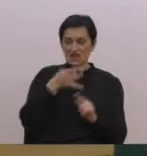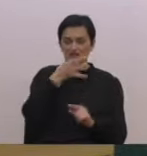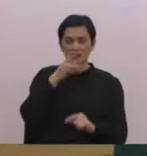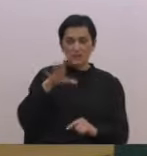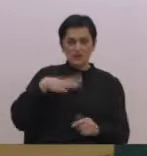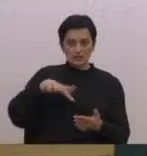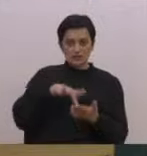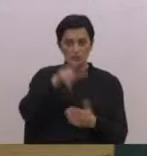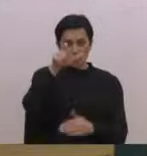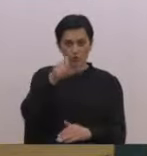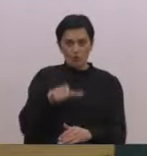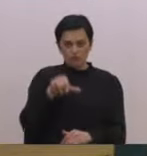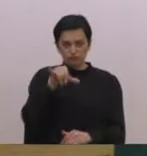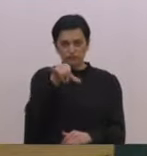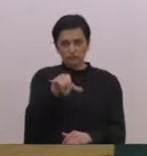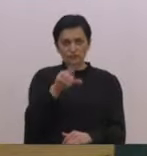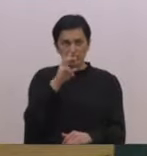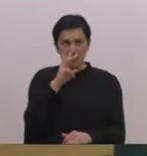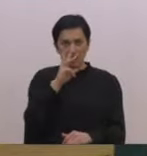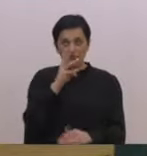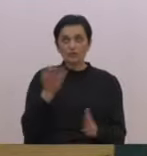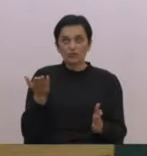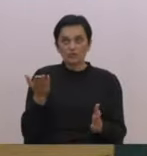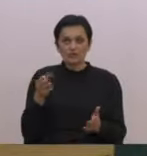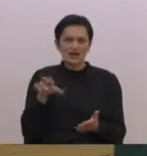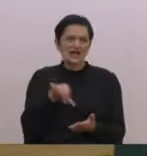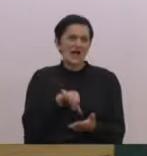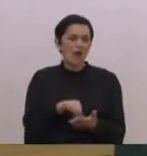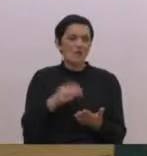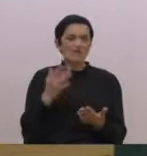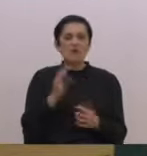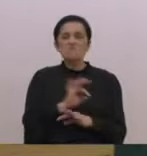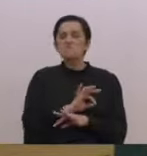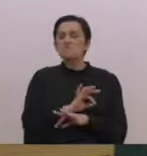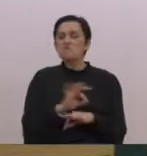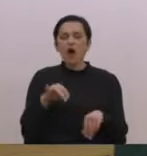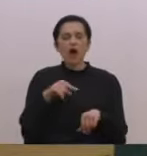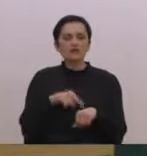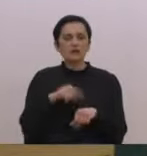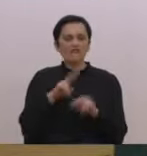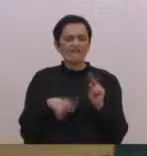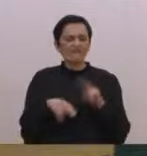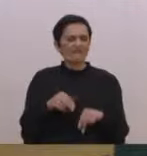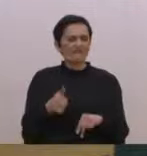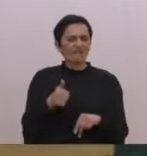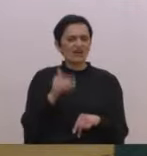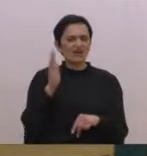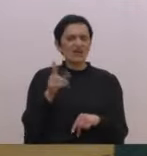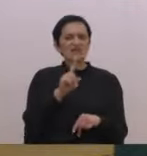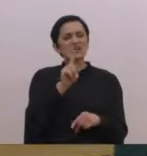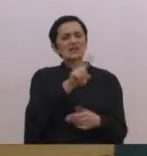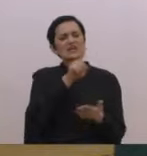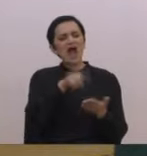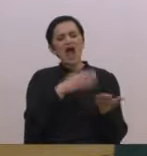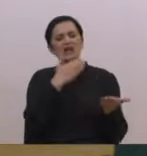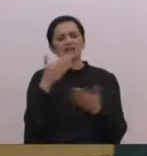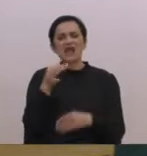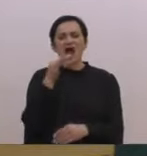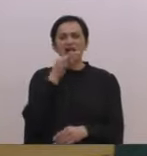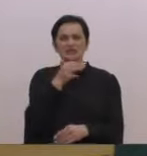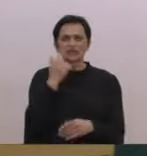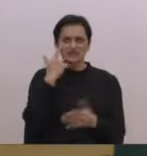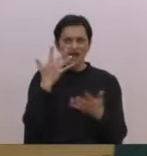საქართველოს მოქალაქეს ხელფასი გამოვა და ფანტასტიკურ განწყობაზე იქნება ახლა ვინ რას კითხავს და ეტყვის ცხადია ამას